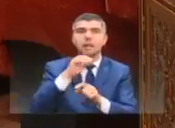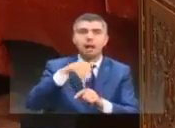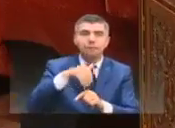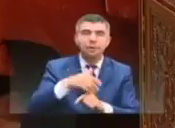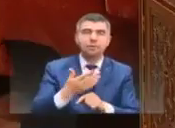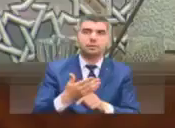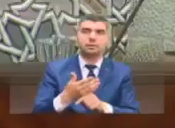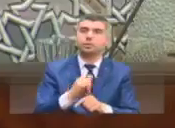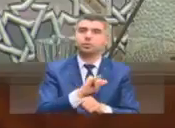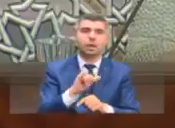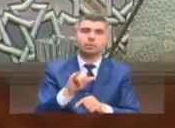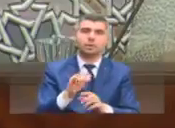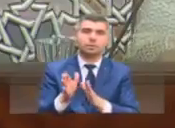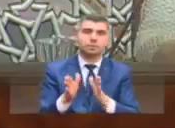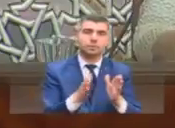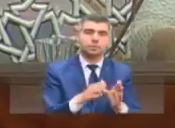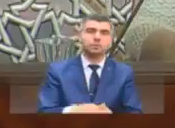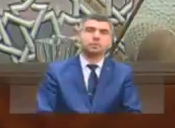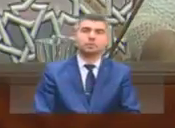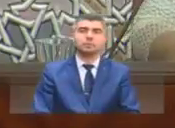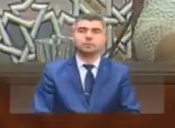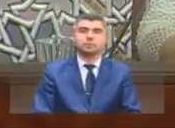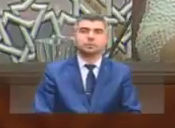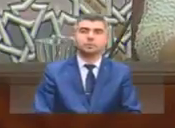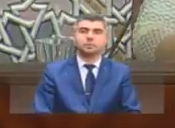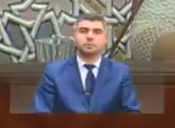لكم. شكرا السيده كاتبه الدوله، شكرا.